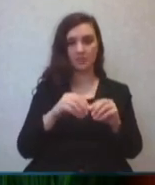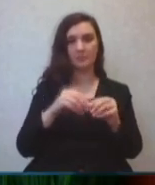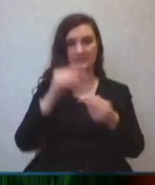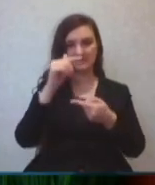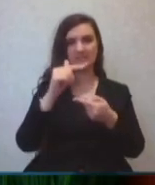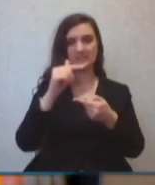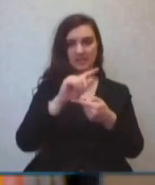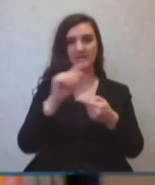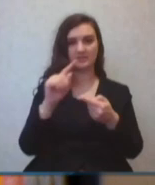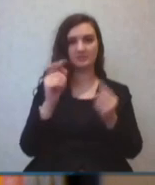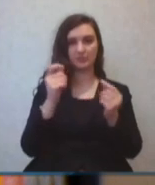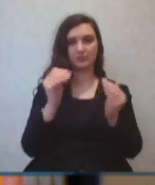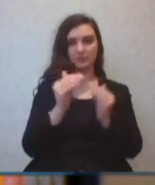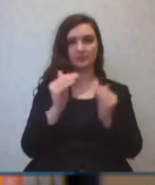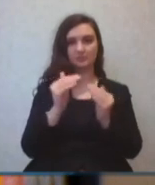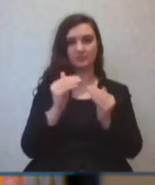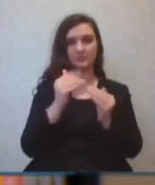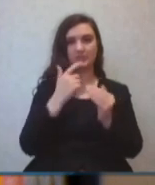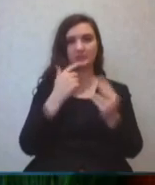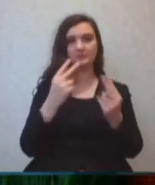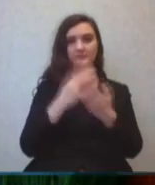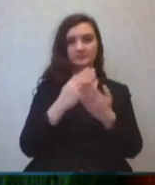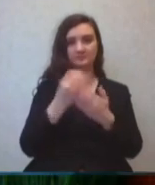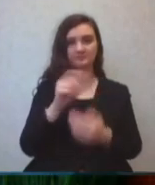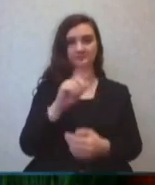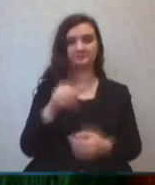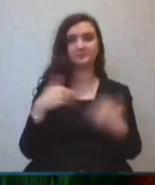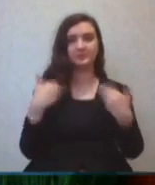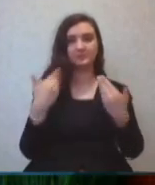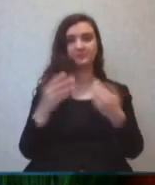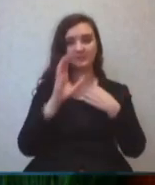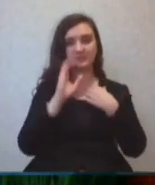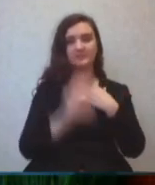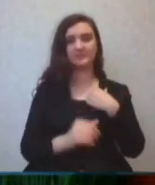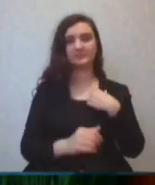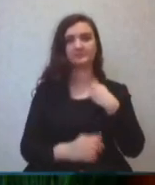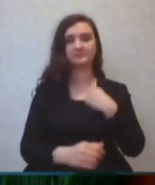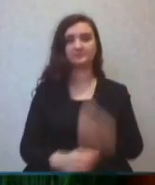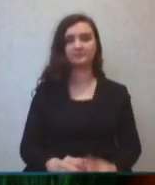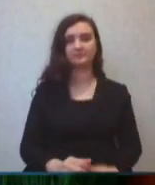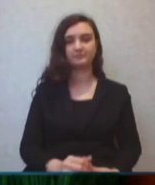ამოცანები დაუსვათ. აი ესეც კიდევ მაყურებელია ქალბატონი. დილამშვიდობისა, გისმენთ.